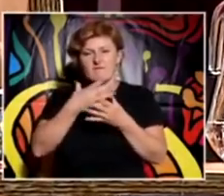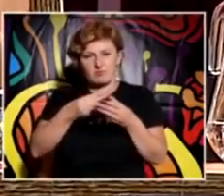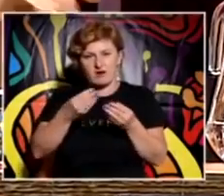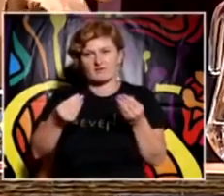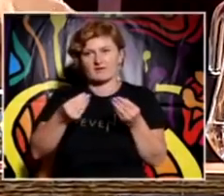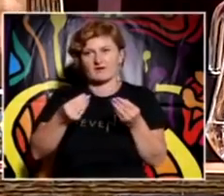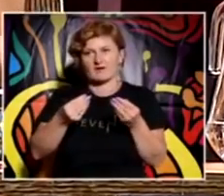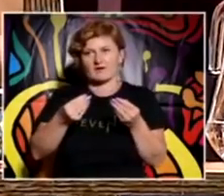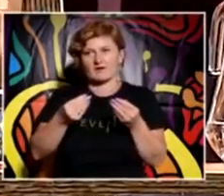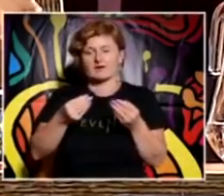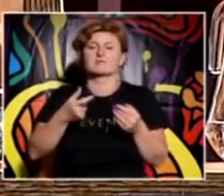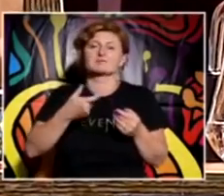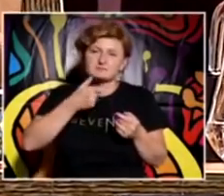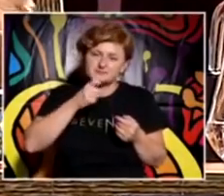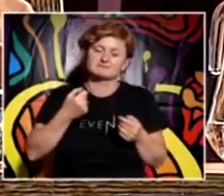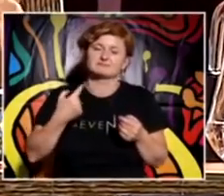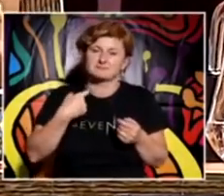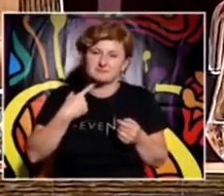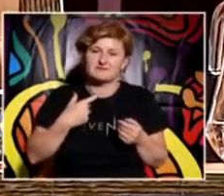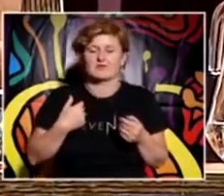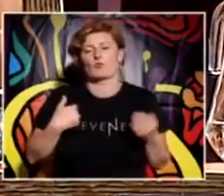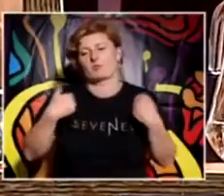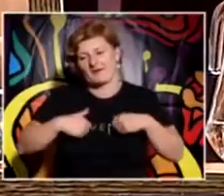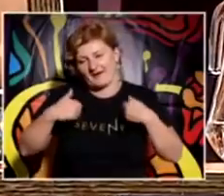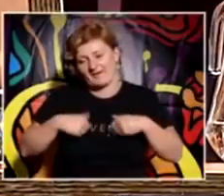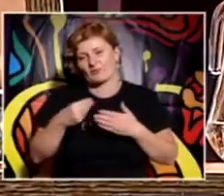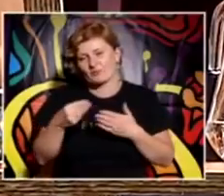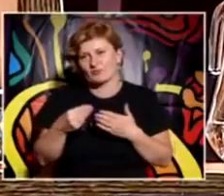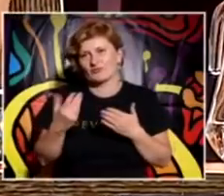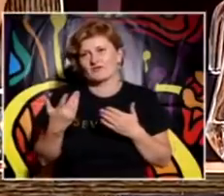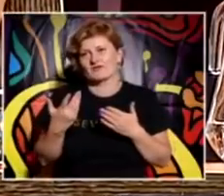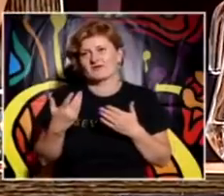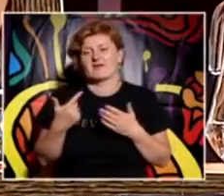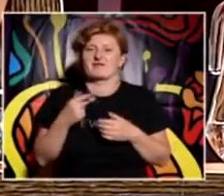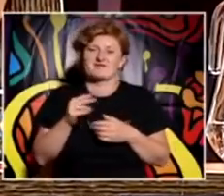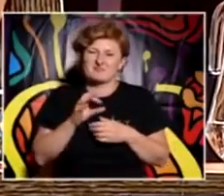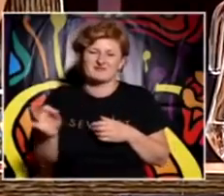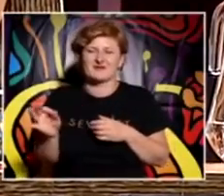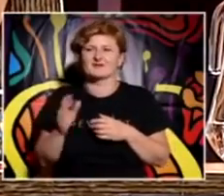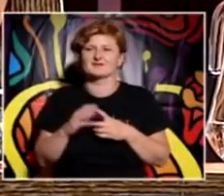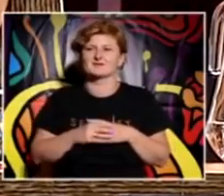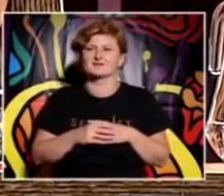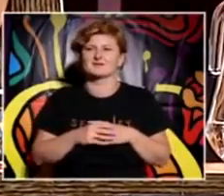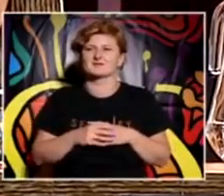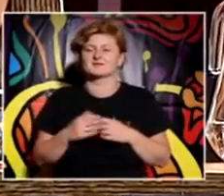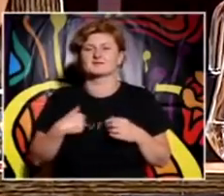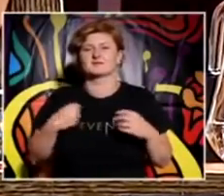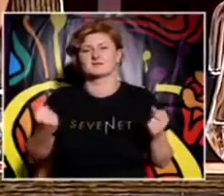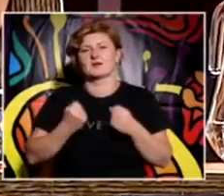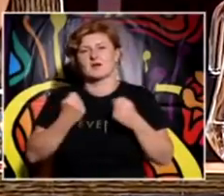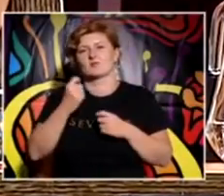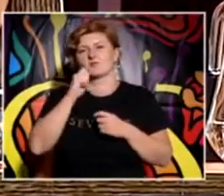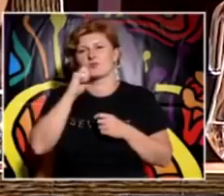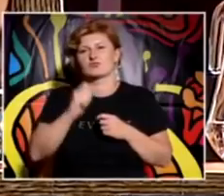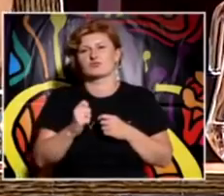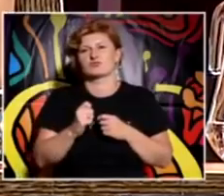że no pijemy niestety, no jakoś tam się czasami ubieramy, chociaż czasami, ale nie jakoś tak specjalnie. I też staramy się